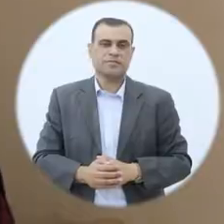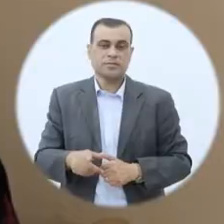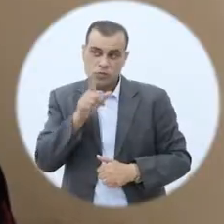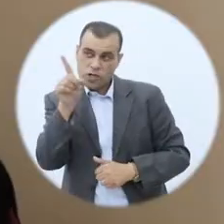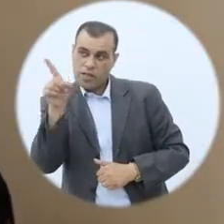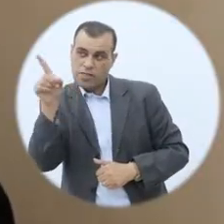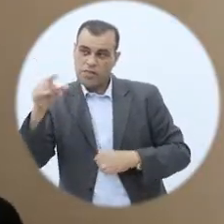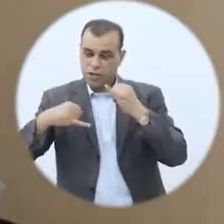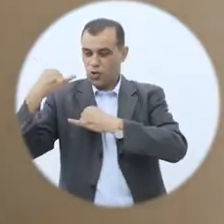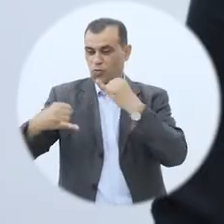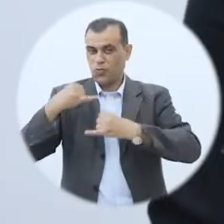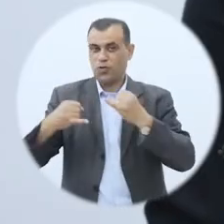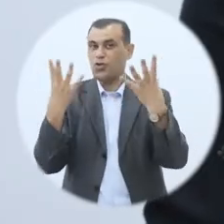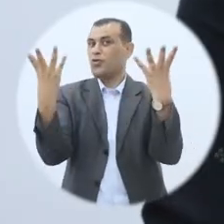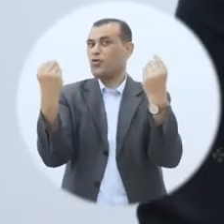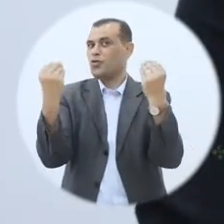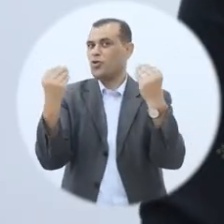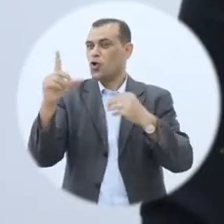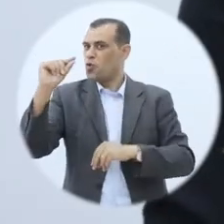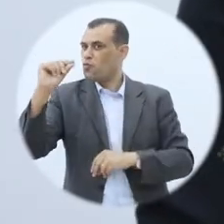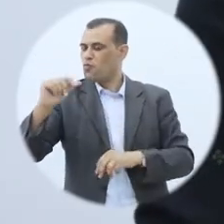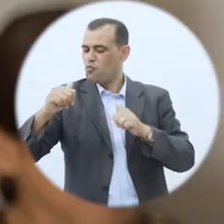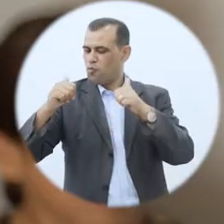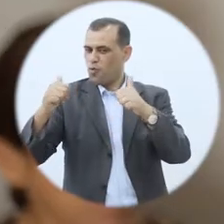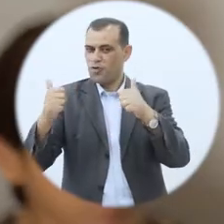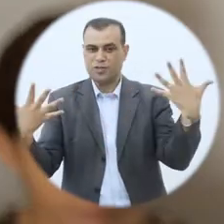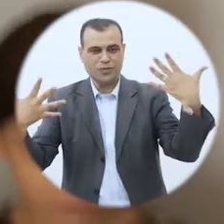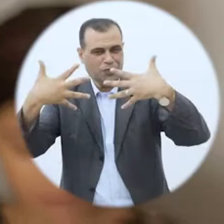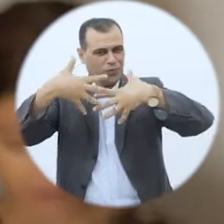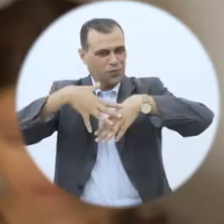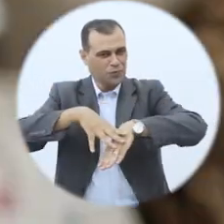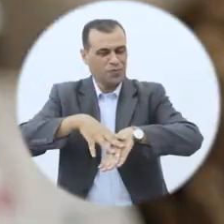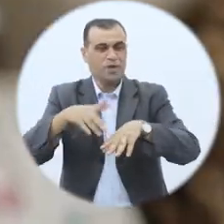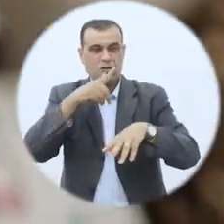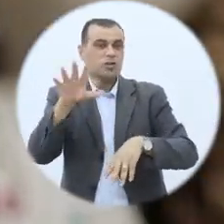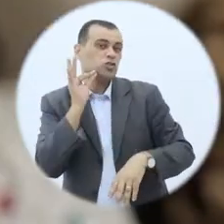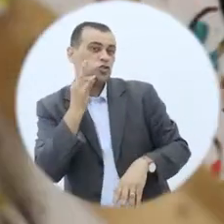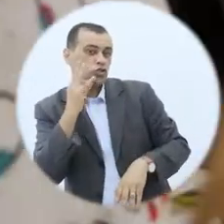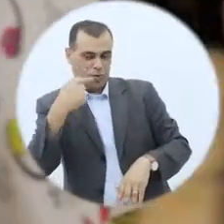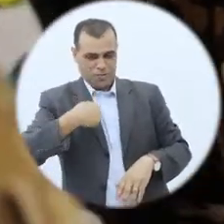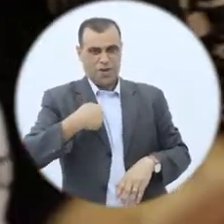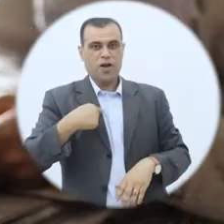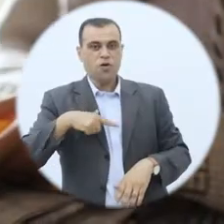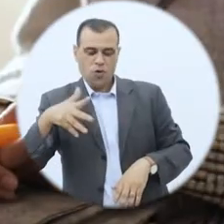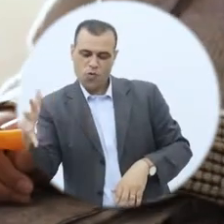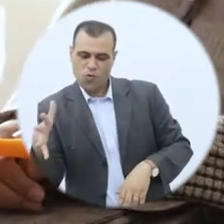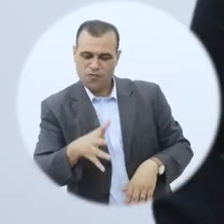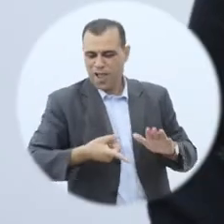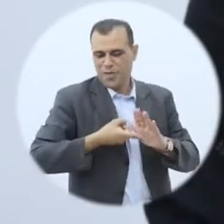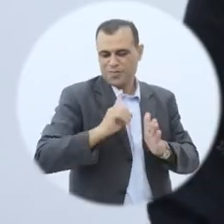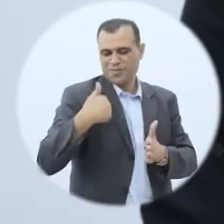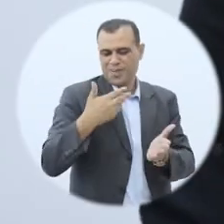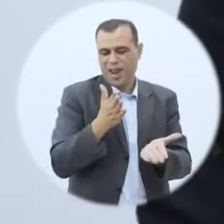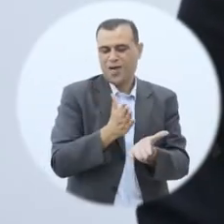هذا المشروع كان كتير مميز لأنه صار فيه دمج بين الشباب اللي هو إحنا وبين الأطفال. أنا صراحة هي أول